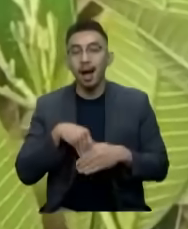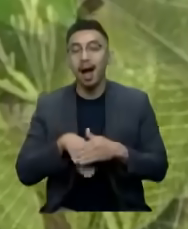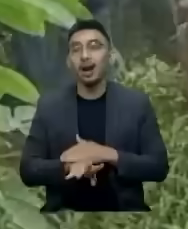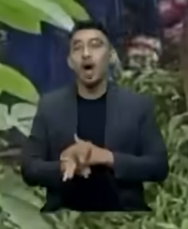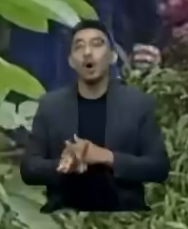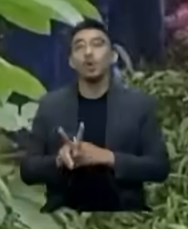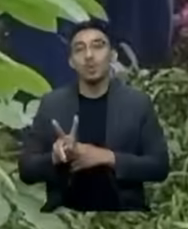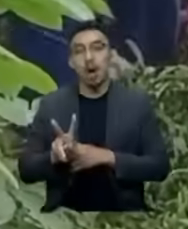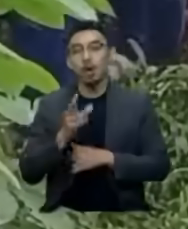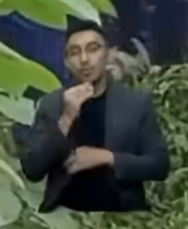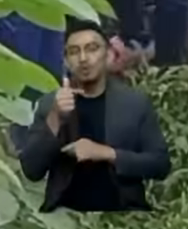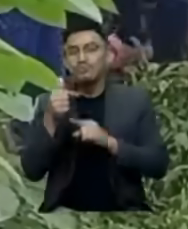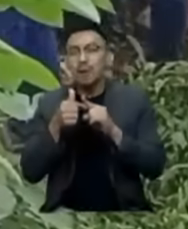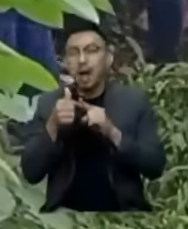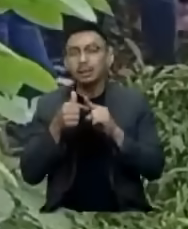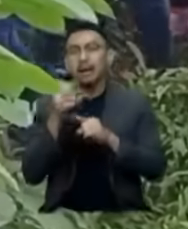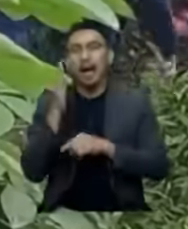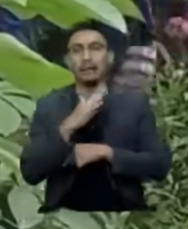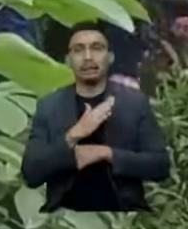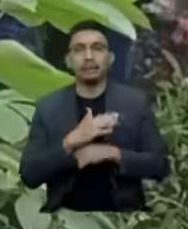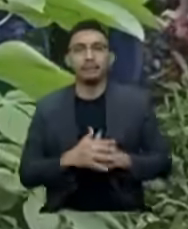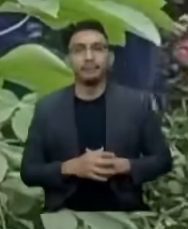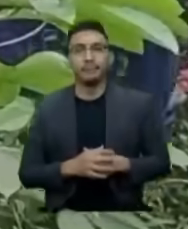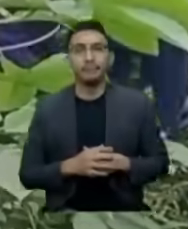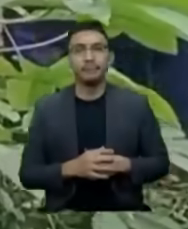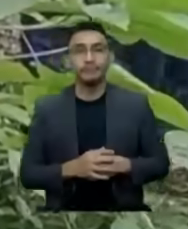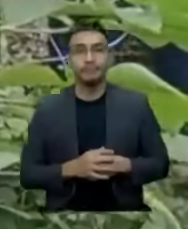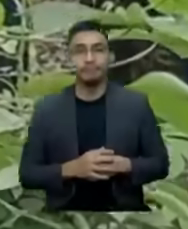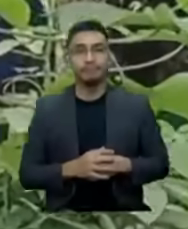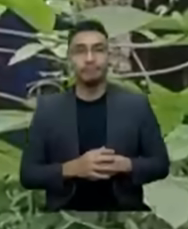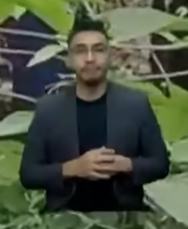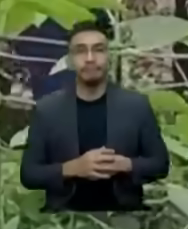Dari Bandung, Jawa Barat, Diki Wismara, iNews melaporkan.